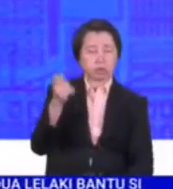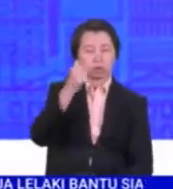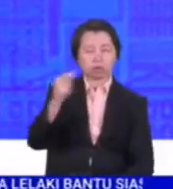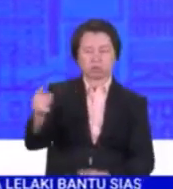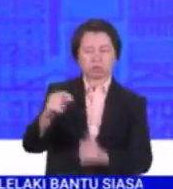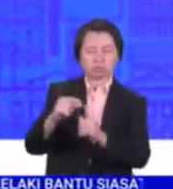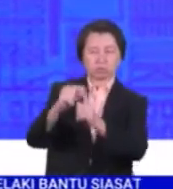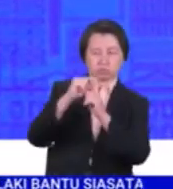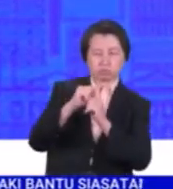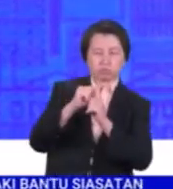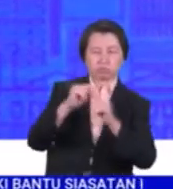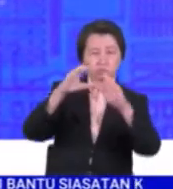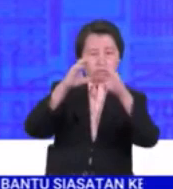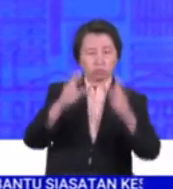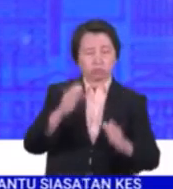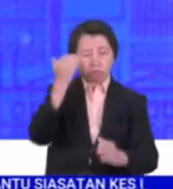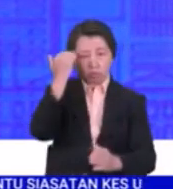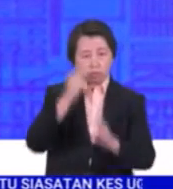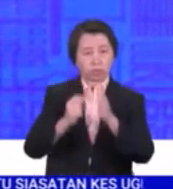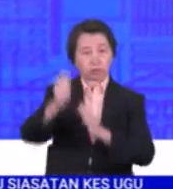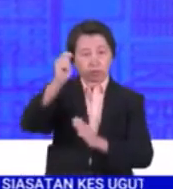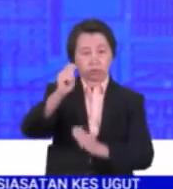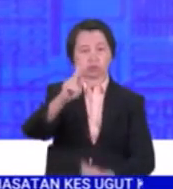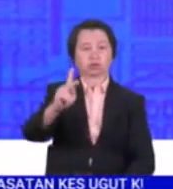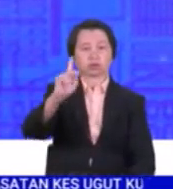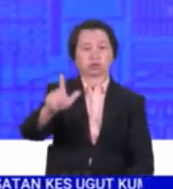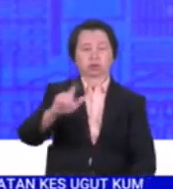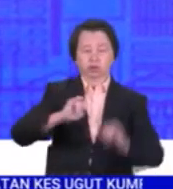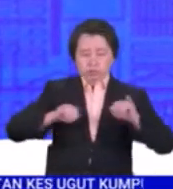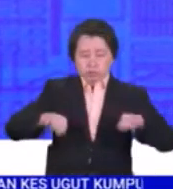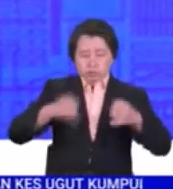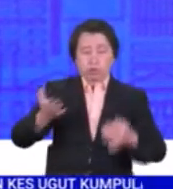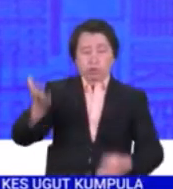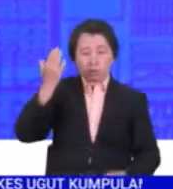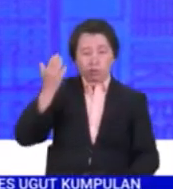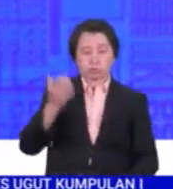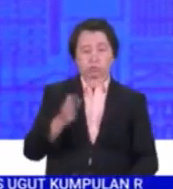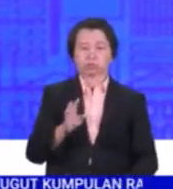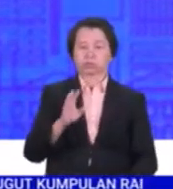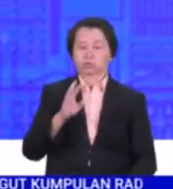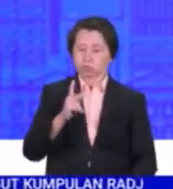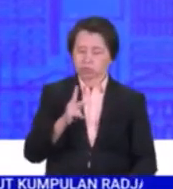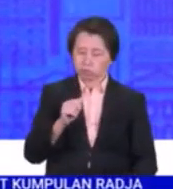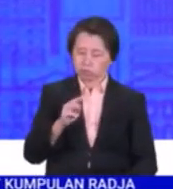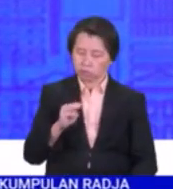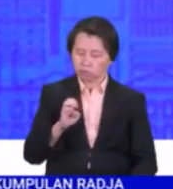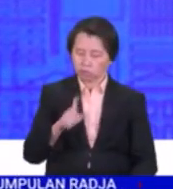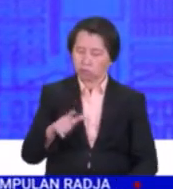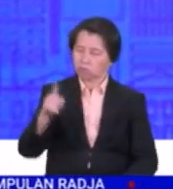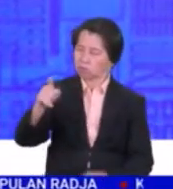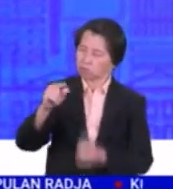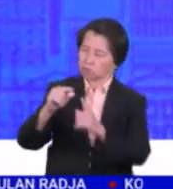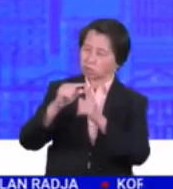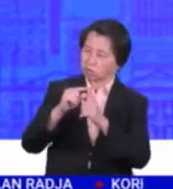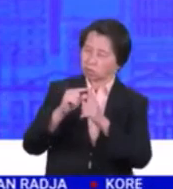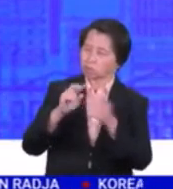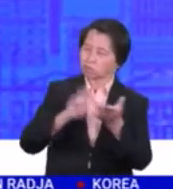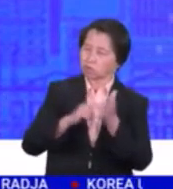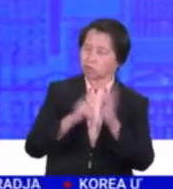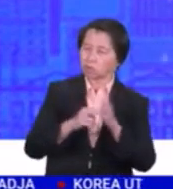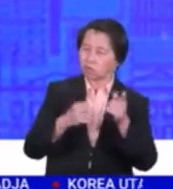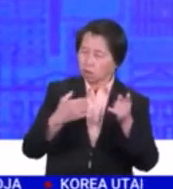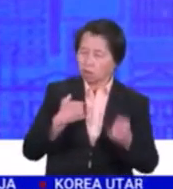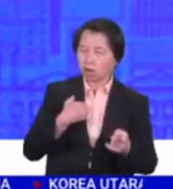susulan kenyataannya di Kompleks Mahkamah Tinggi Kuala Lumpur Jumaat lalu. Menurut Mohamad Kamil, kenyataan itu seolah-olah